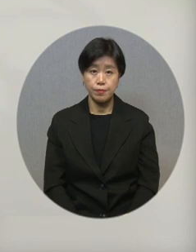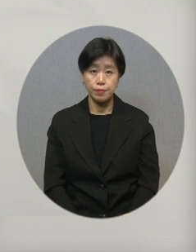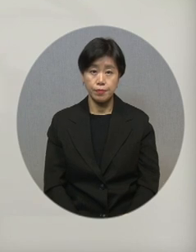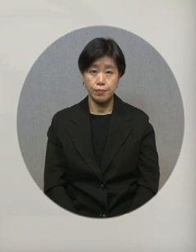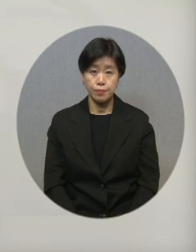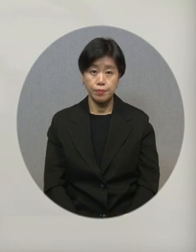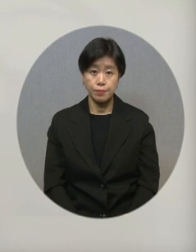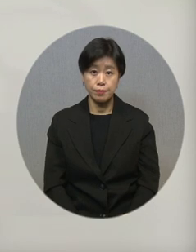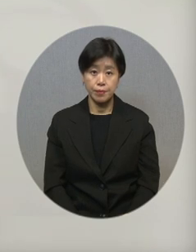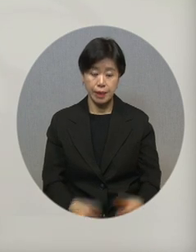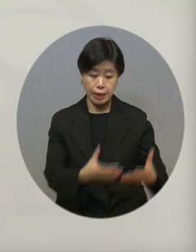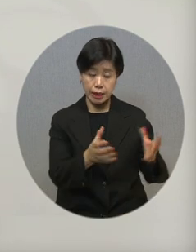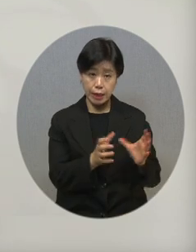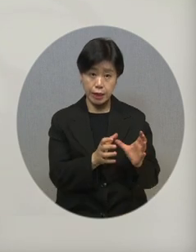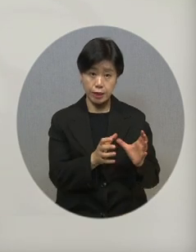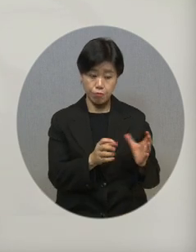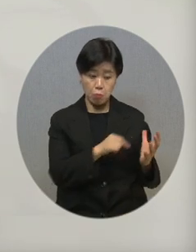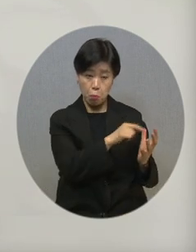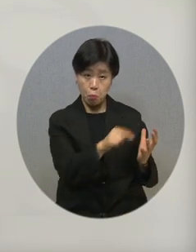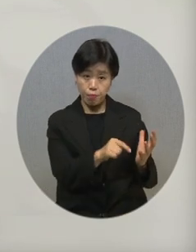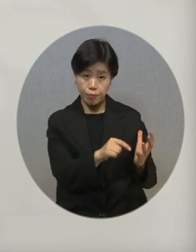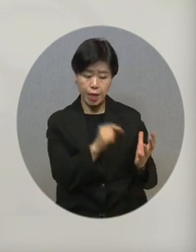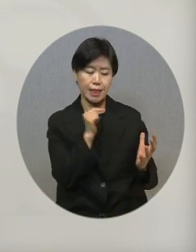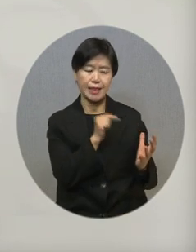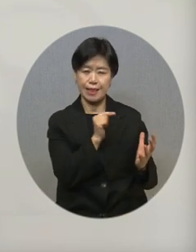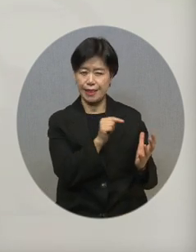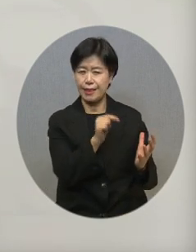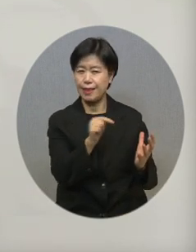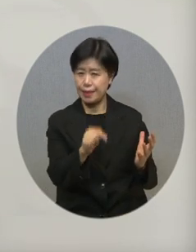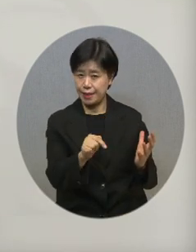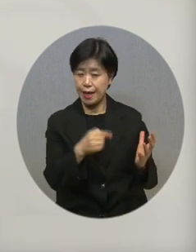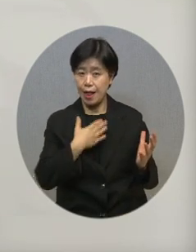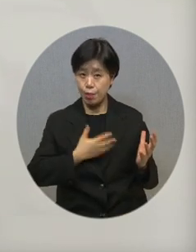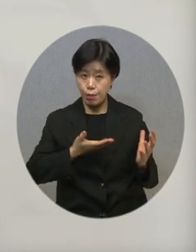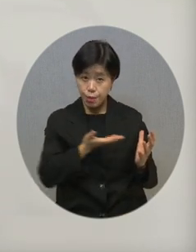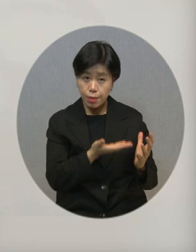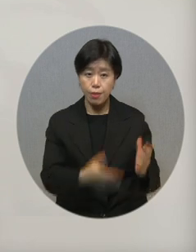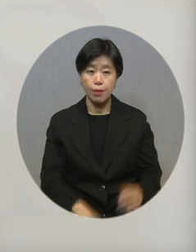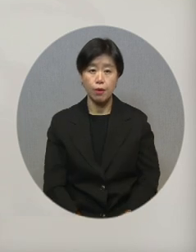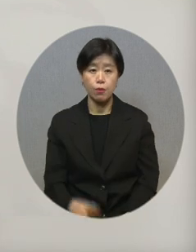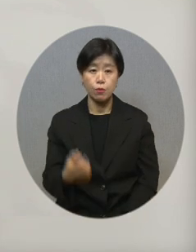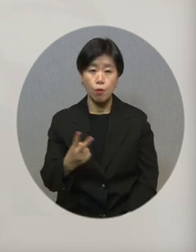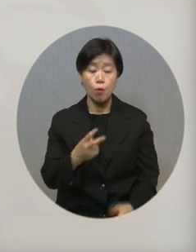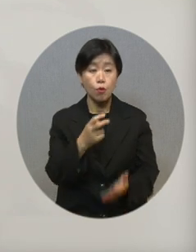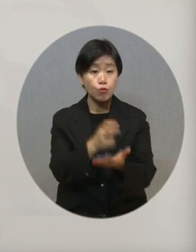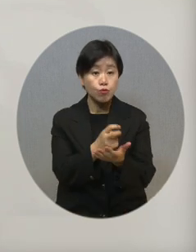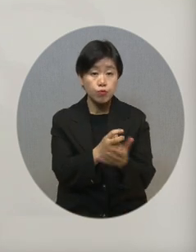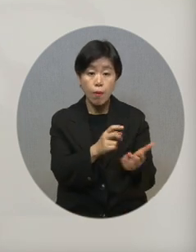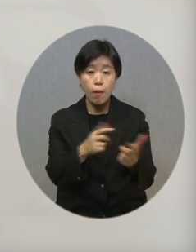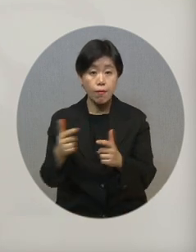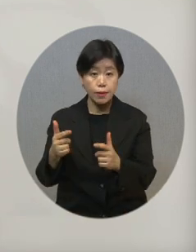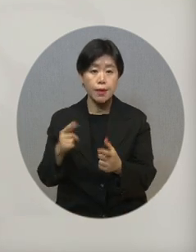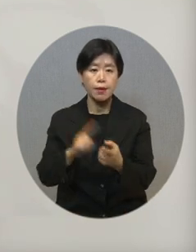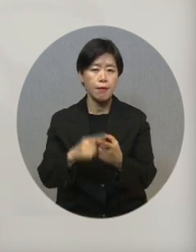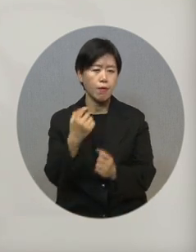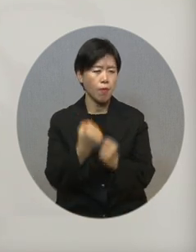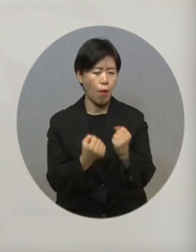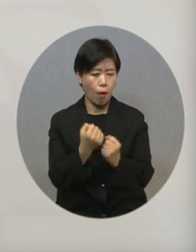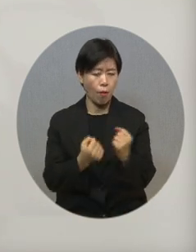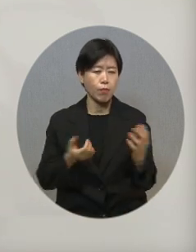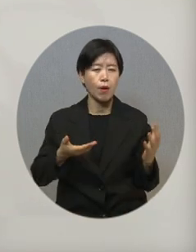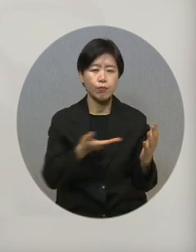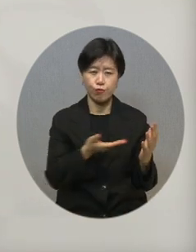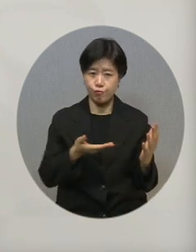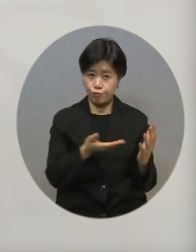주장 역할로 팀원들을 이렇게 지시하고 그리고 또 규칙 같은 거